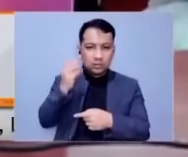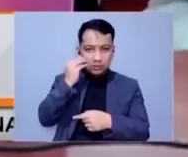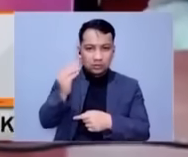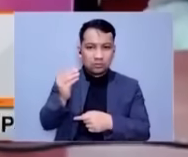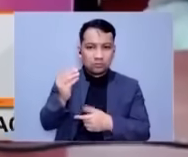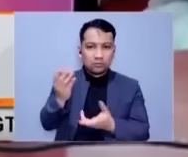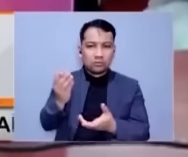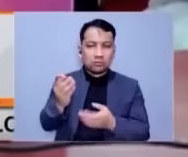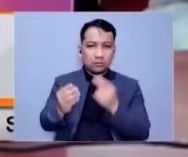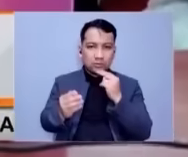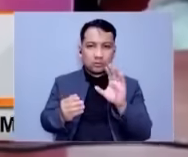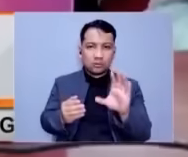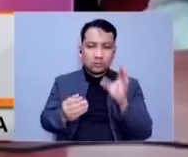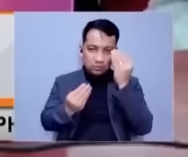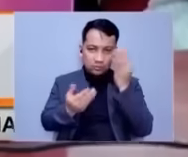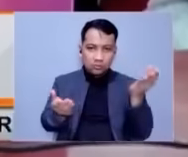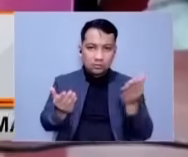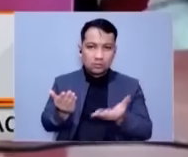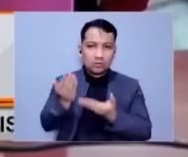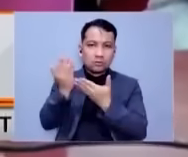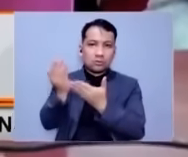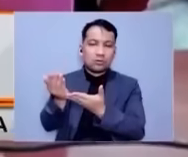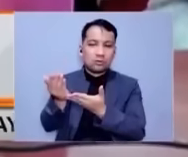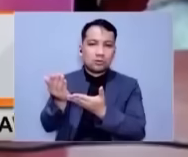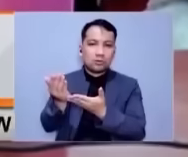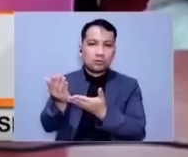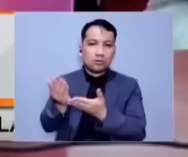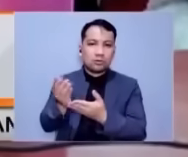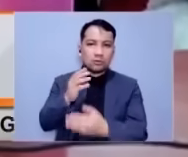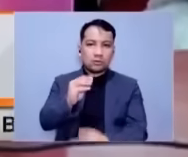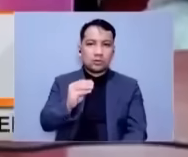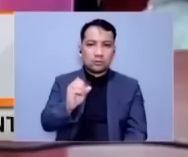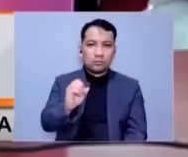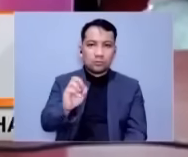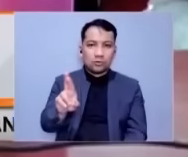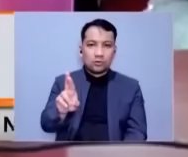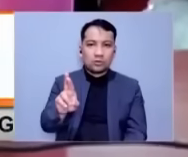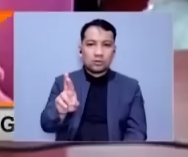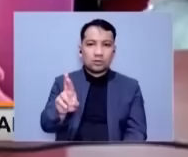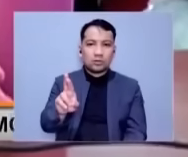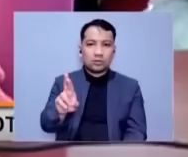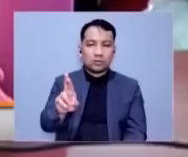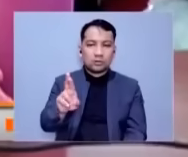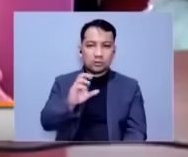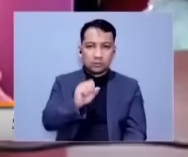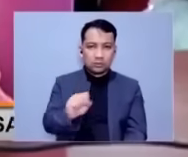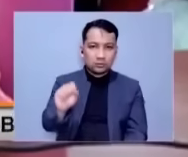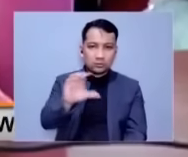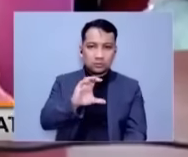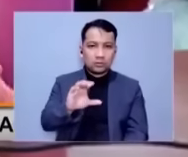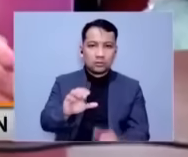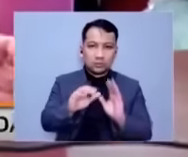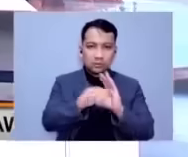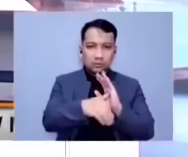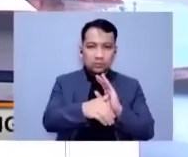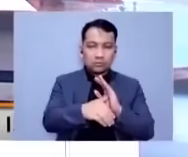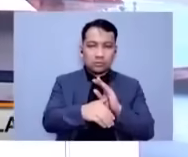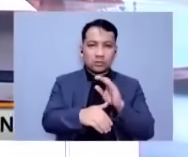News 5 na maghahain siya ng kanyang motion for reconsideration sa Korte Suprema at sa COMELEC and Bank.